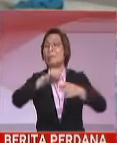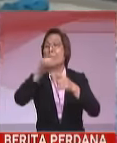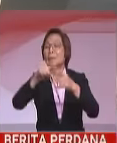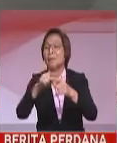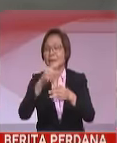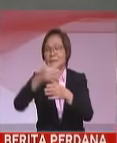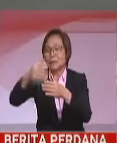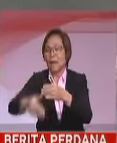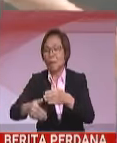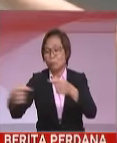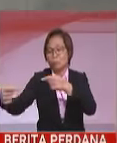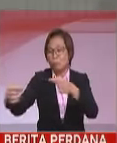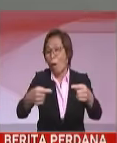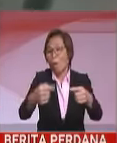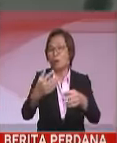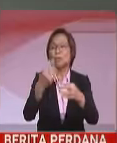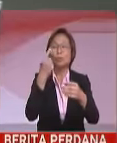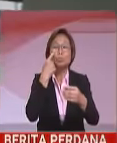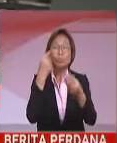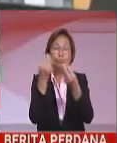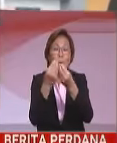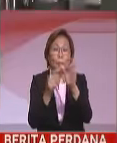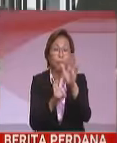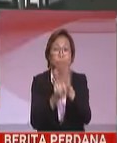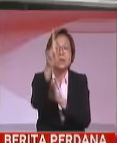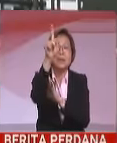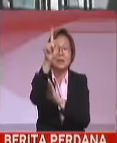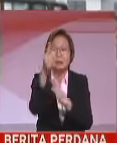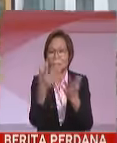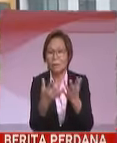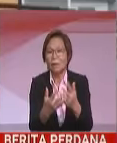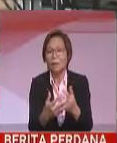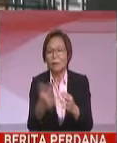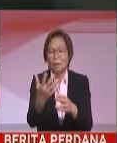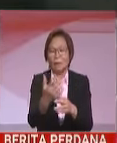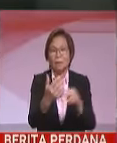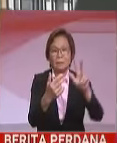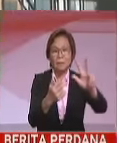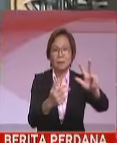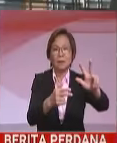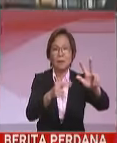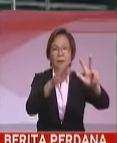apabila menamatkan saingan dengan jumlah mata tertinggi. Yan Yi meraih